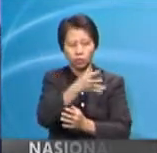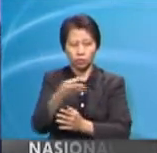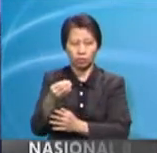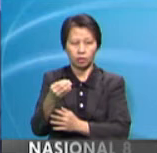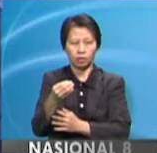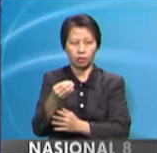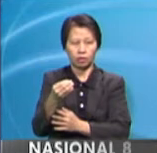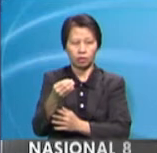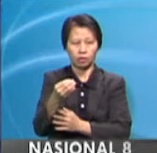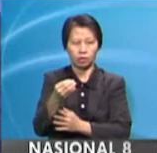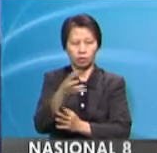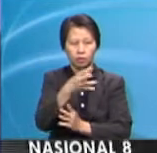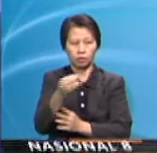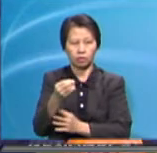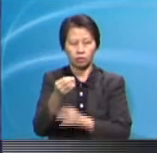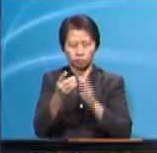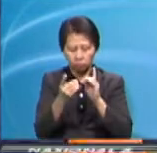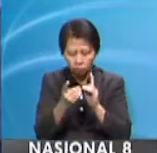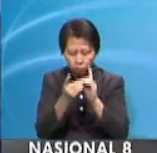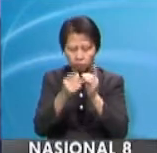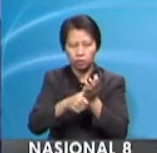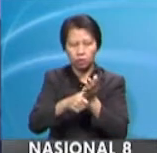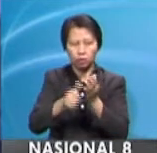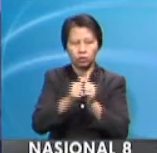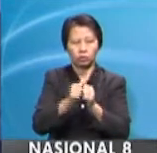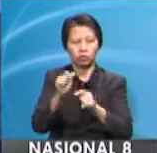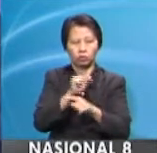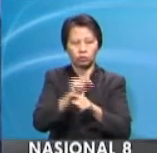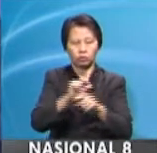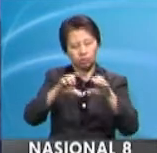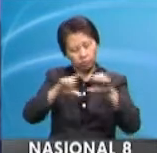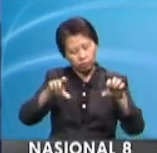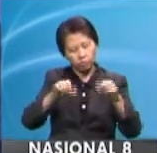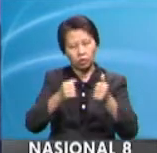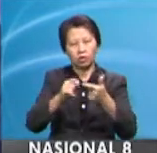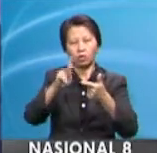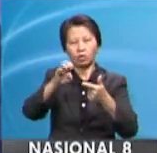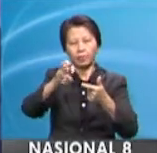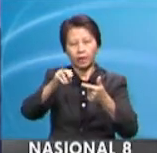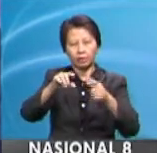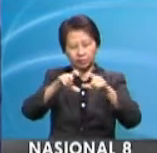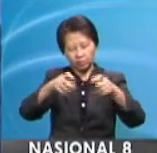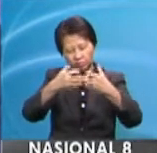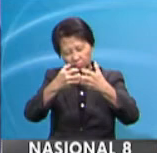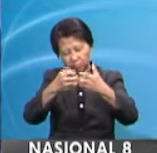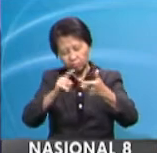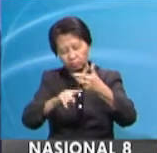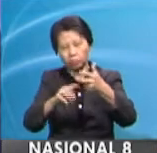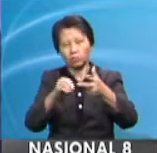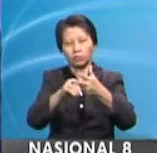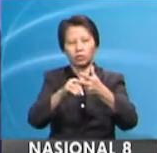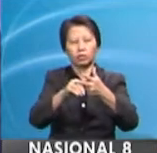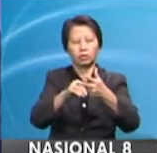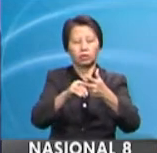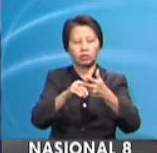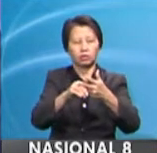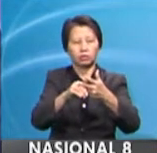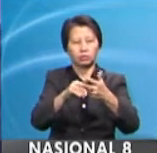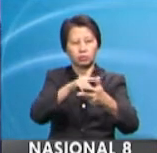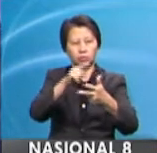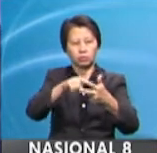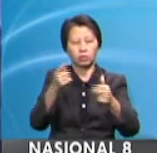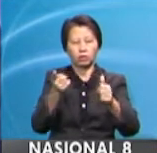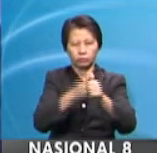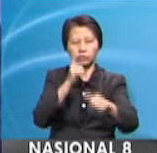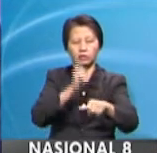dan penyemunyian dadah dengan menggunakan ekzos kompressor dan juga air filter merupakan yang